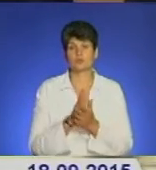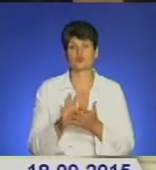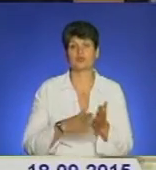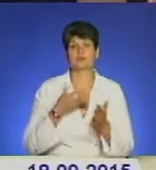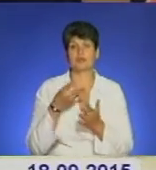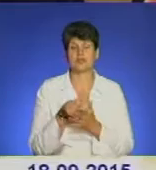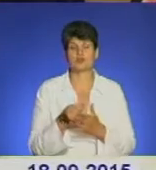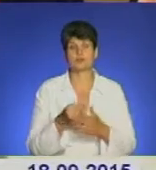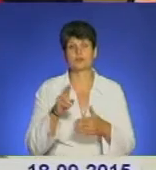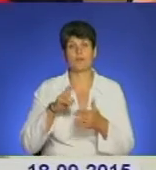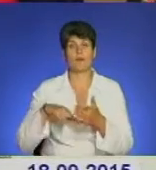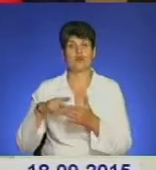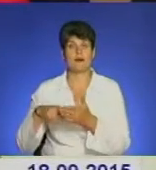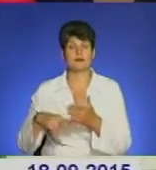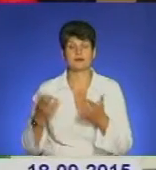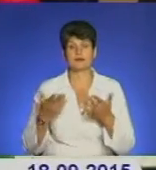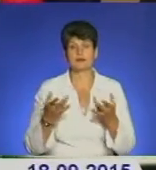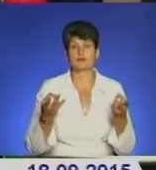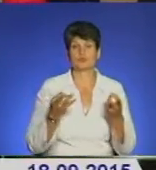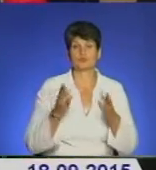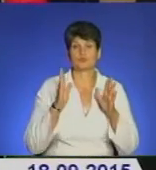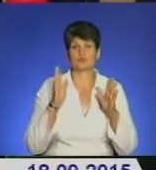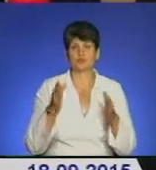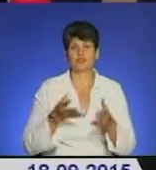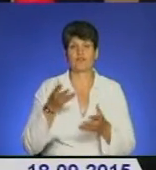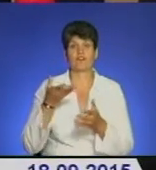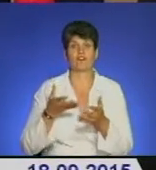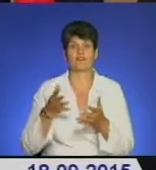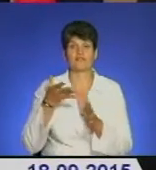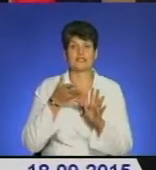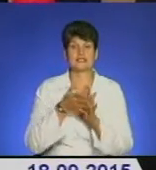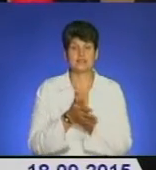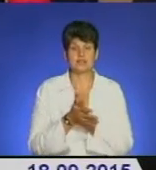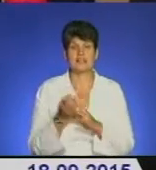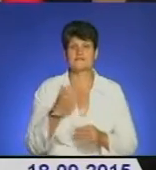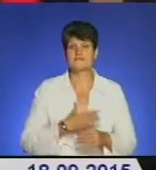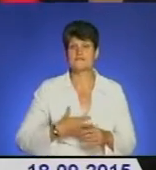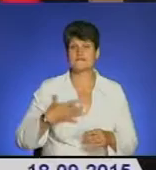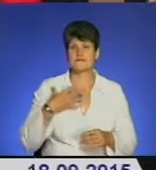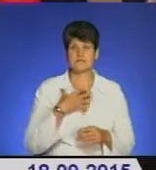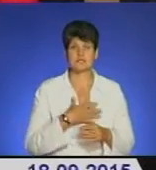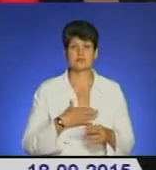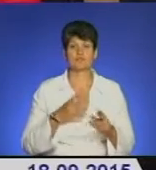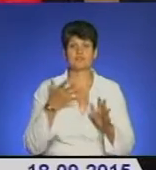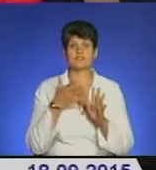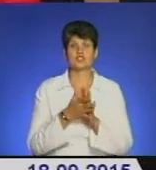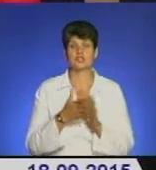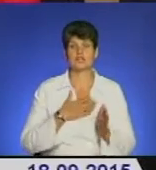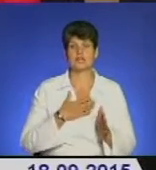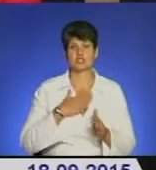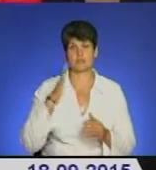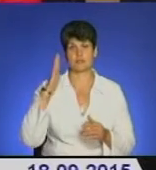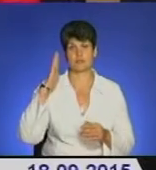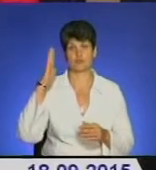сплачуватись податки, на які нужди ці податки будуть витрачатися, і особливо важливо, щоб вони витрачалися на наше майбутнє,